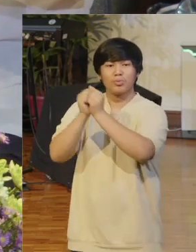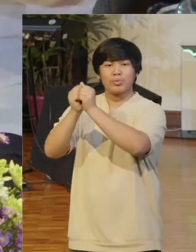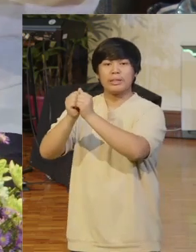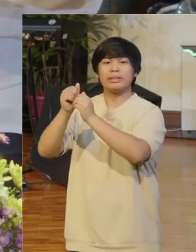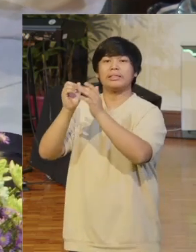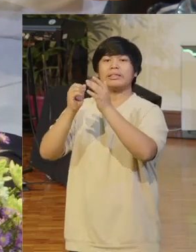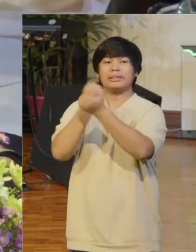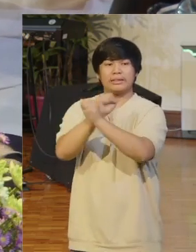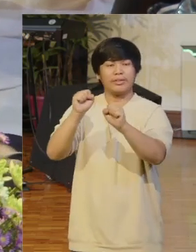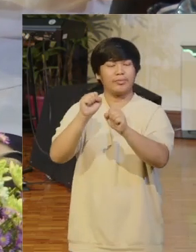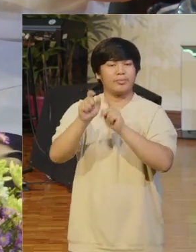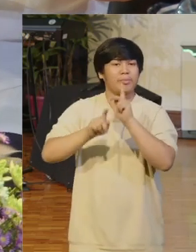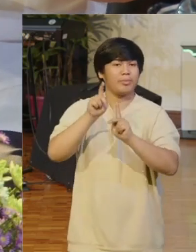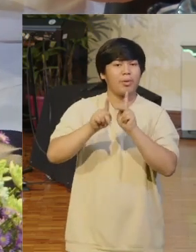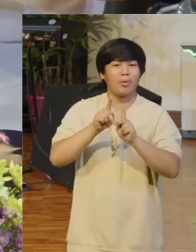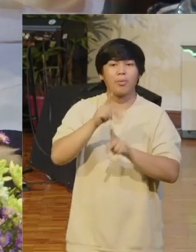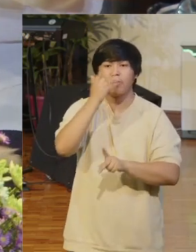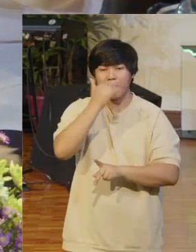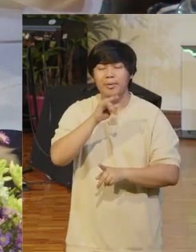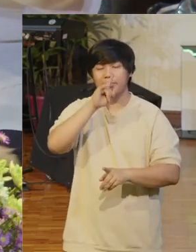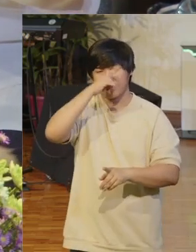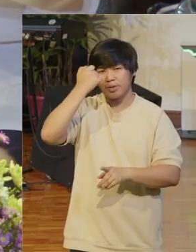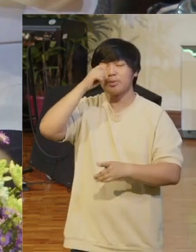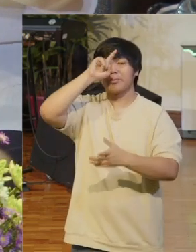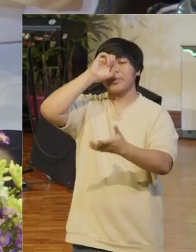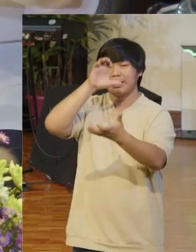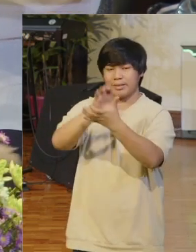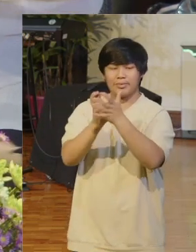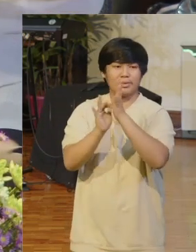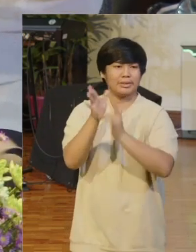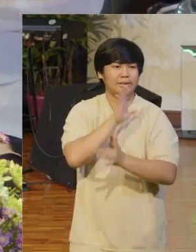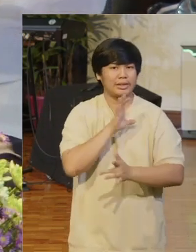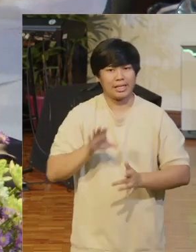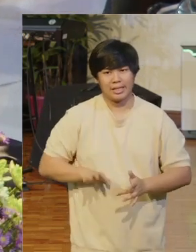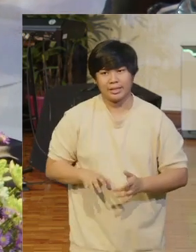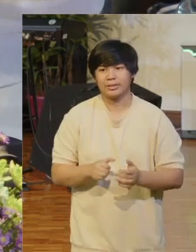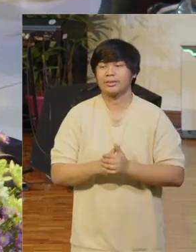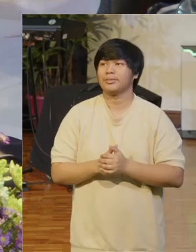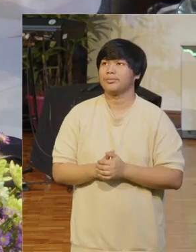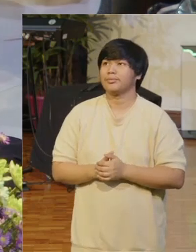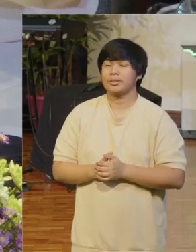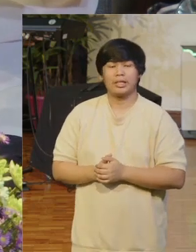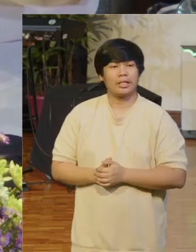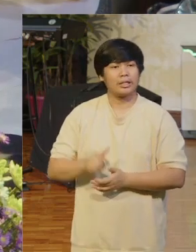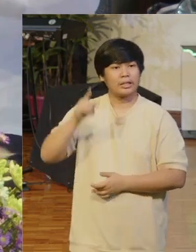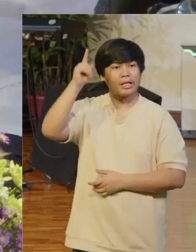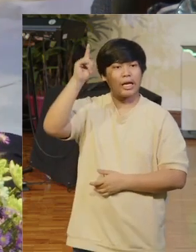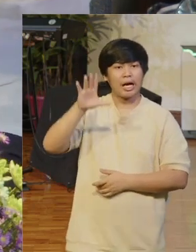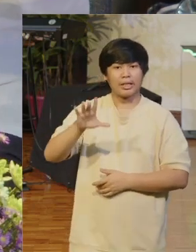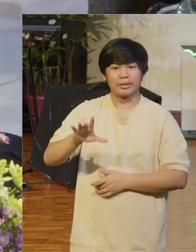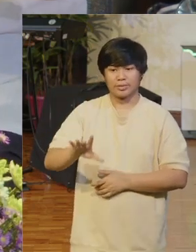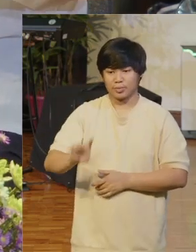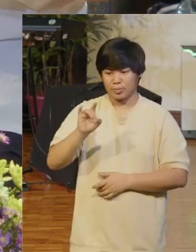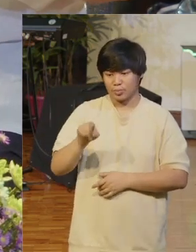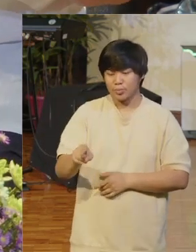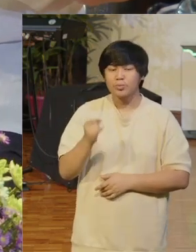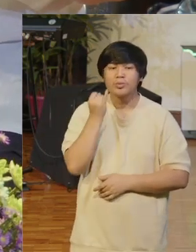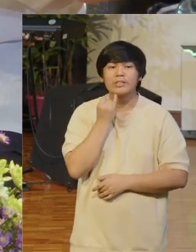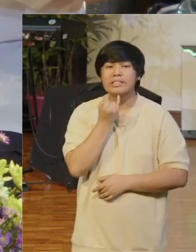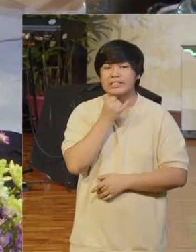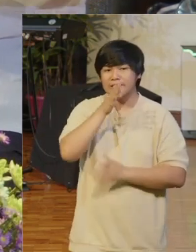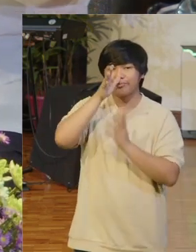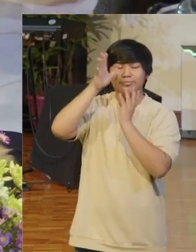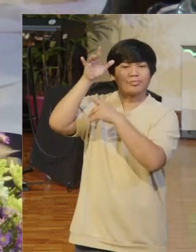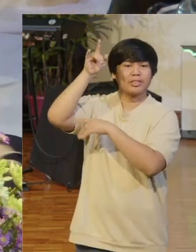Panginoon dahil sila ay naniwala kay Kristo Jesus. Yung Kanyang piniling bayan ang hindi naniniwala sa